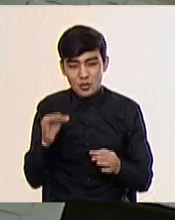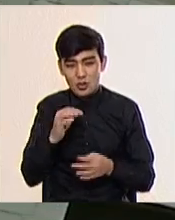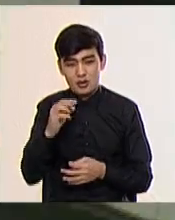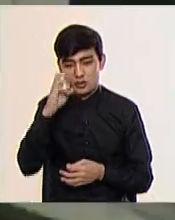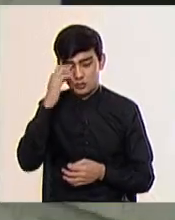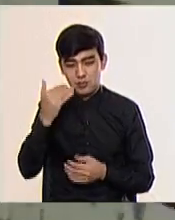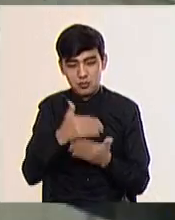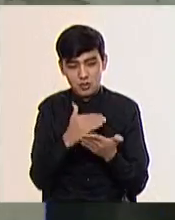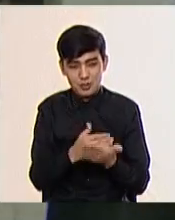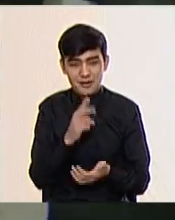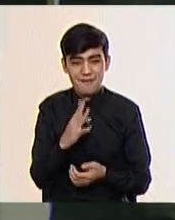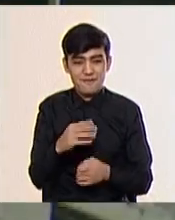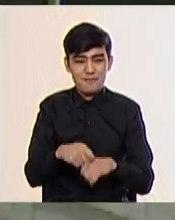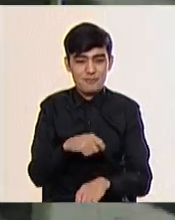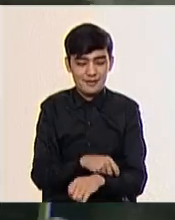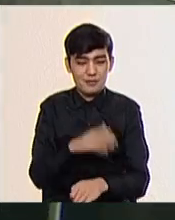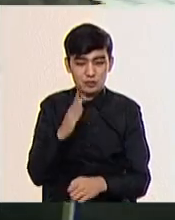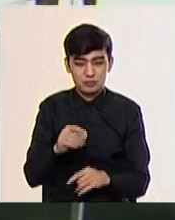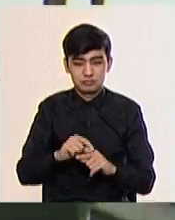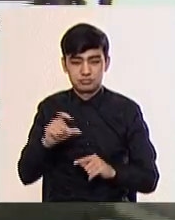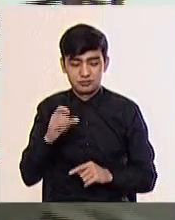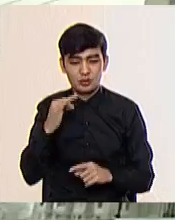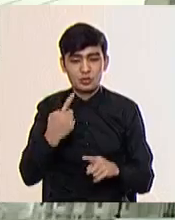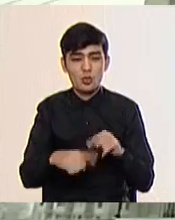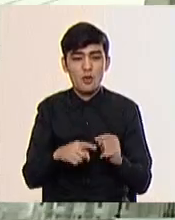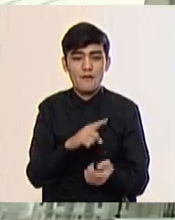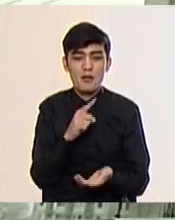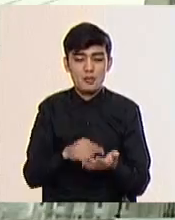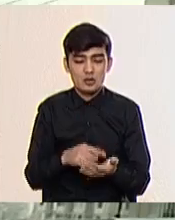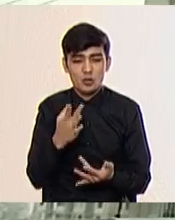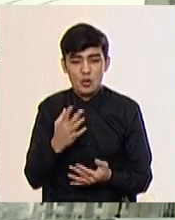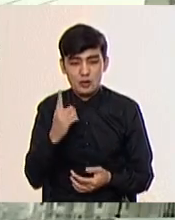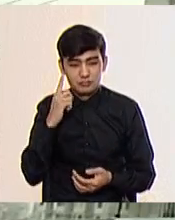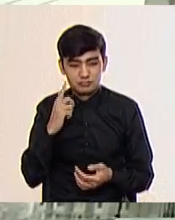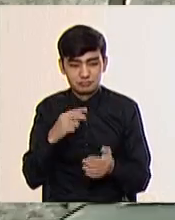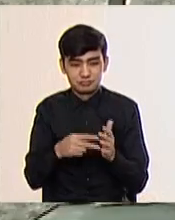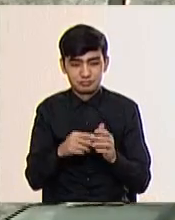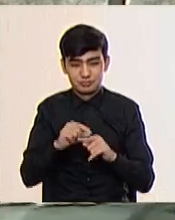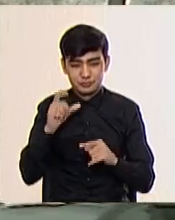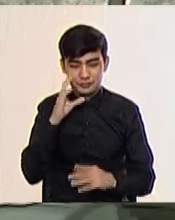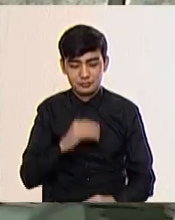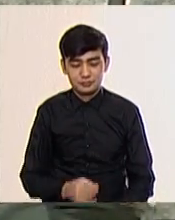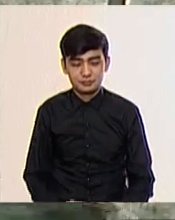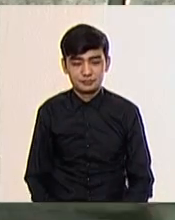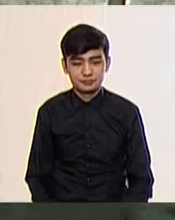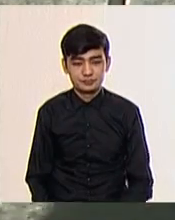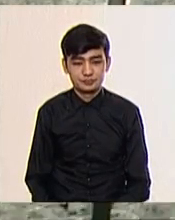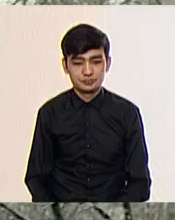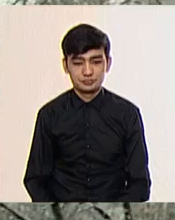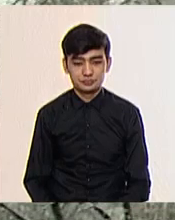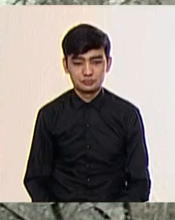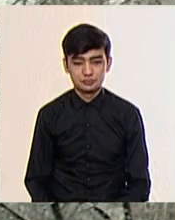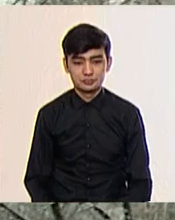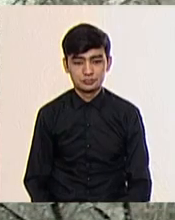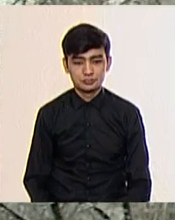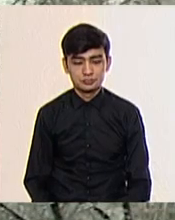госпрограммы, стоимость квадратных метров будет расти. Другой вопрос, насколько разумно. Нургали Карабаев, Думан Сулейменов,